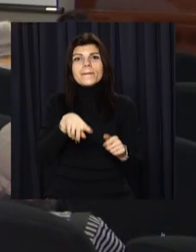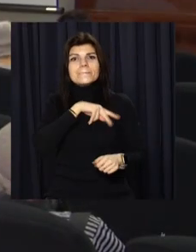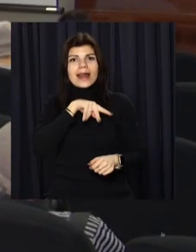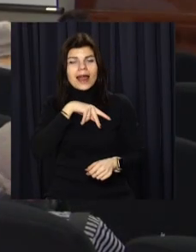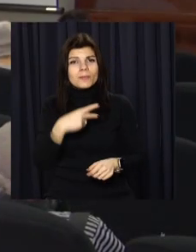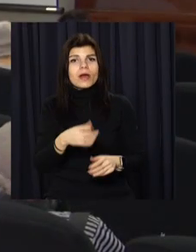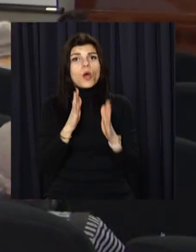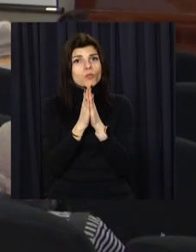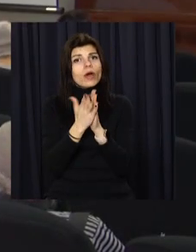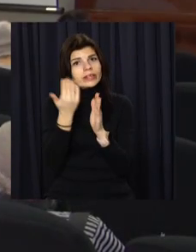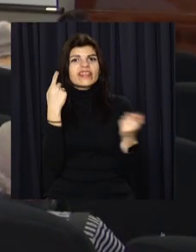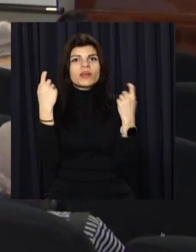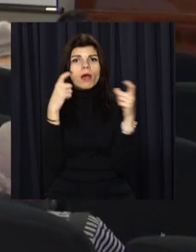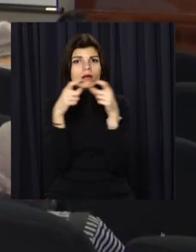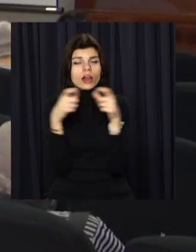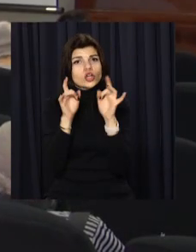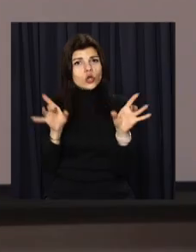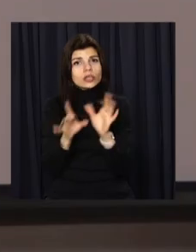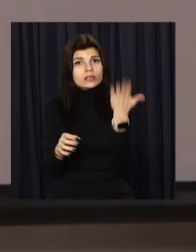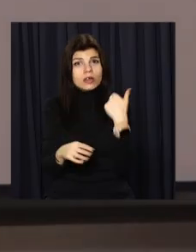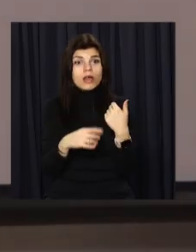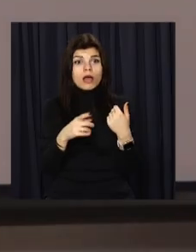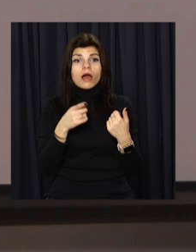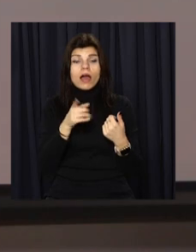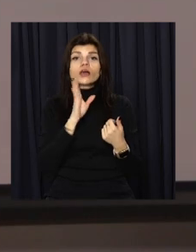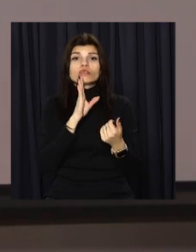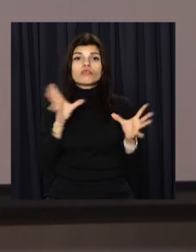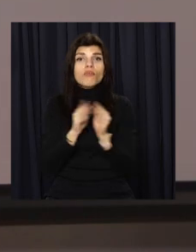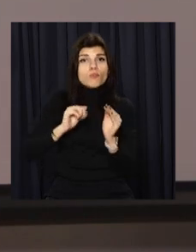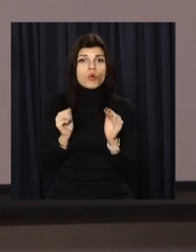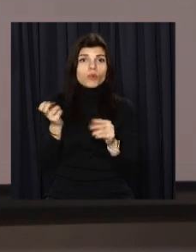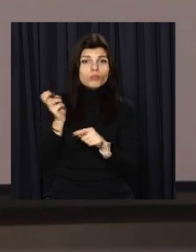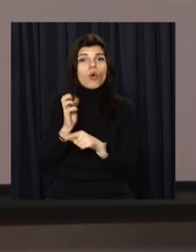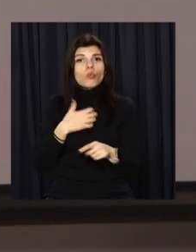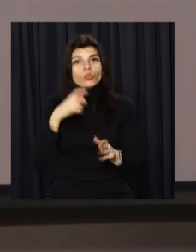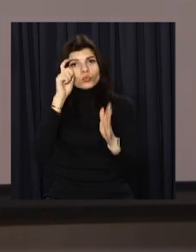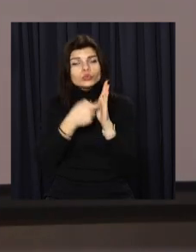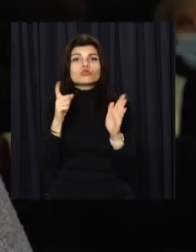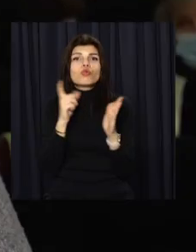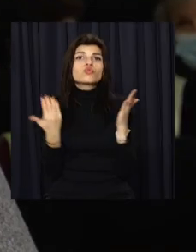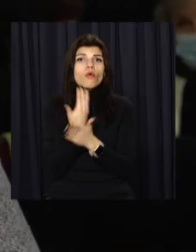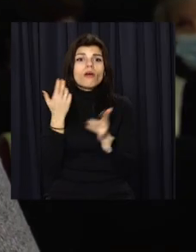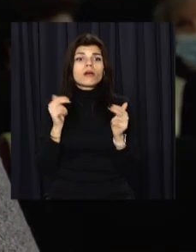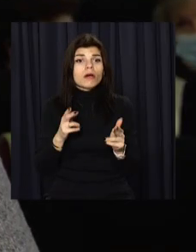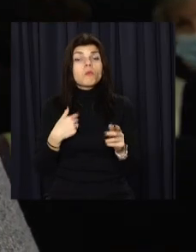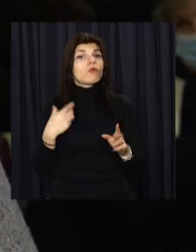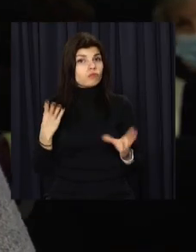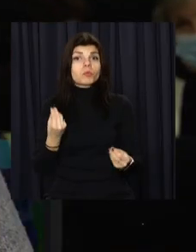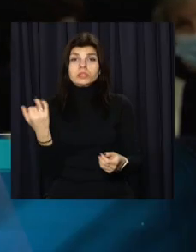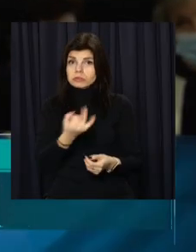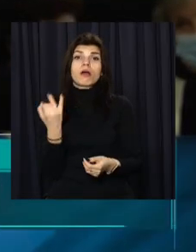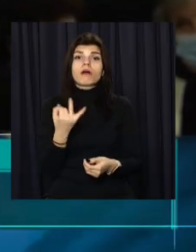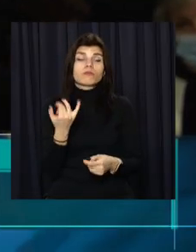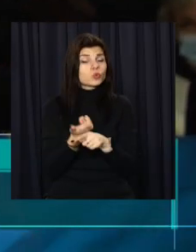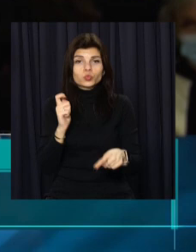просили дані картки. Жінка каже, прийшла разом з подругою, сподівається дізнатись щось нове. Цікаво, дуже цікаво.